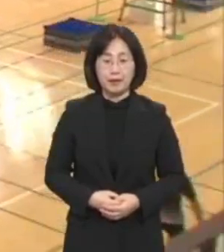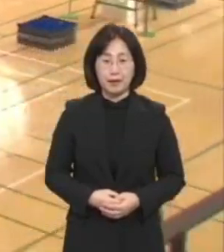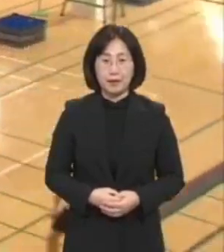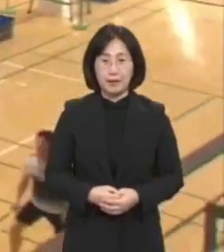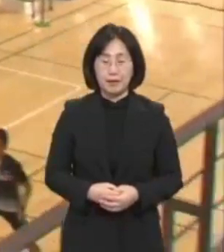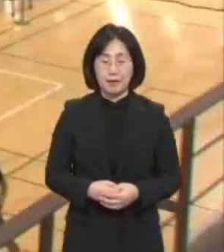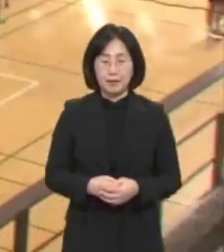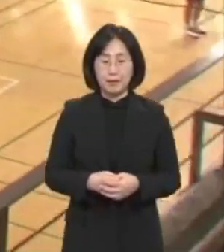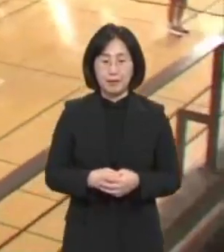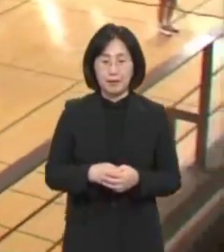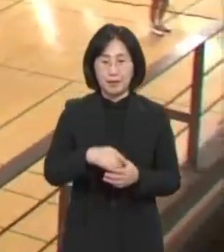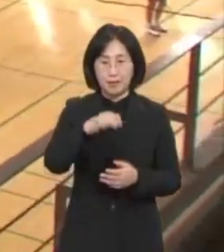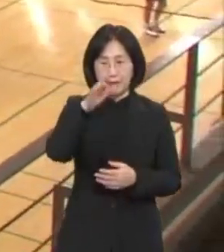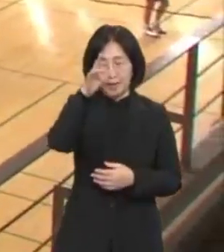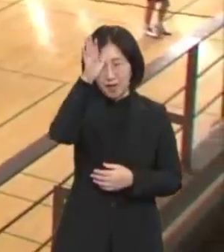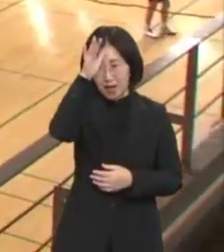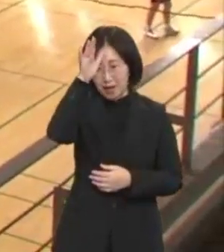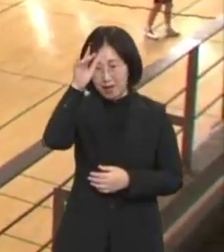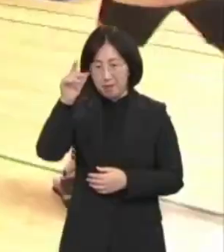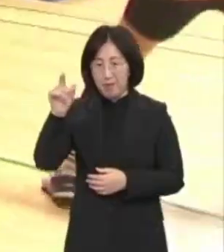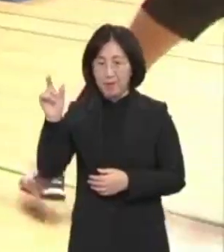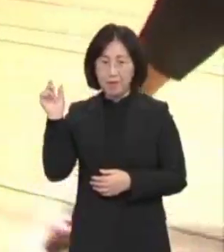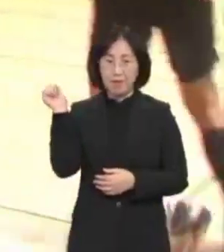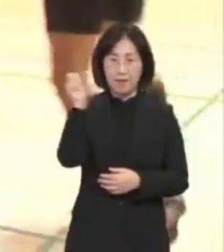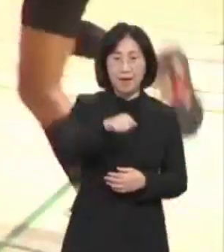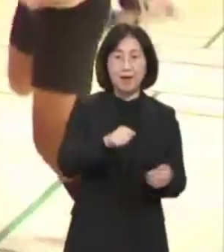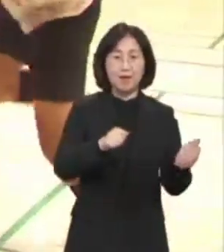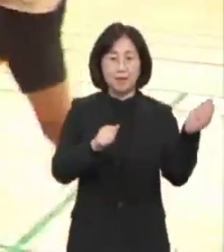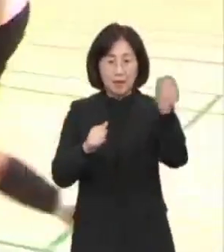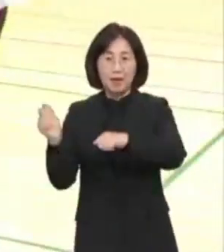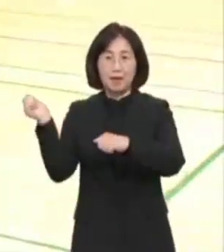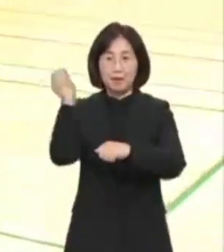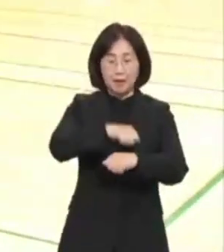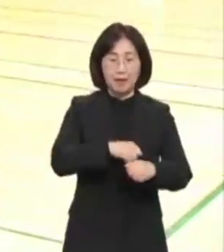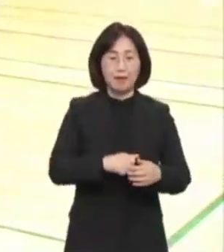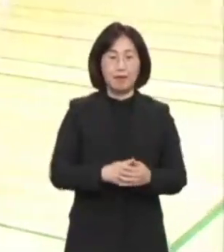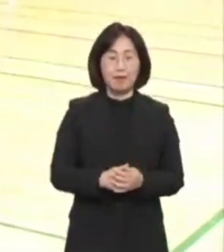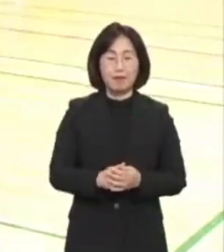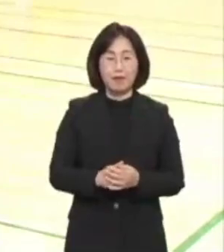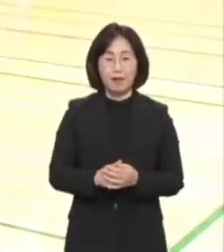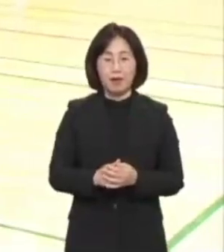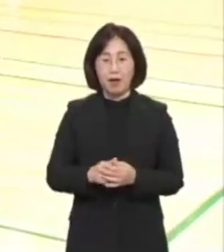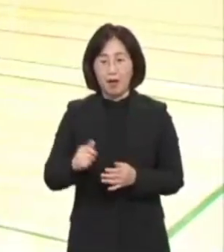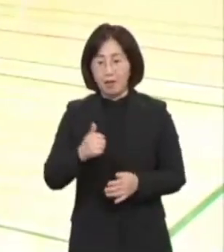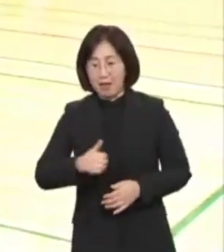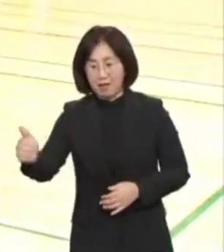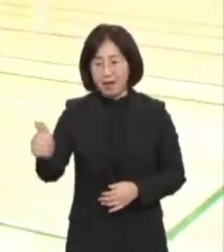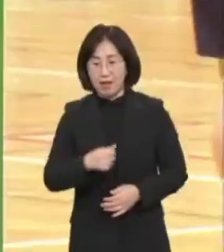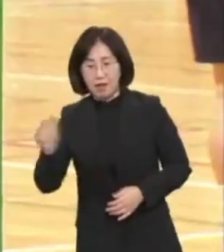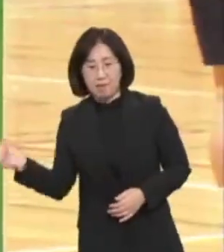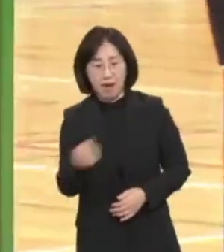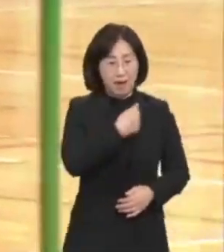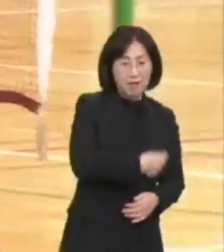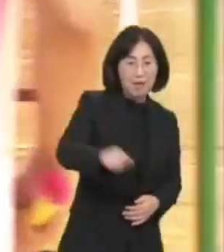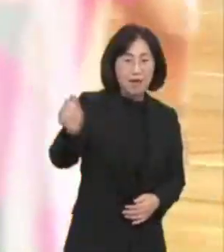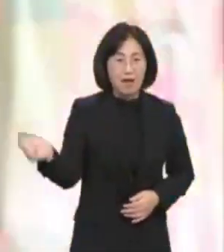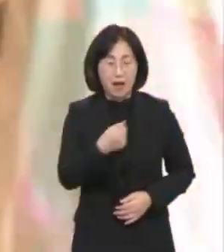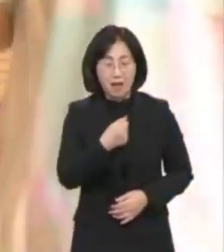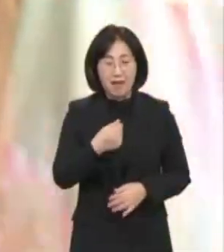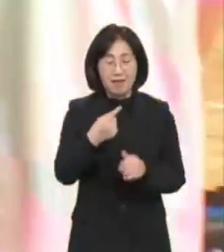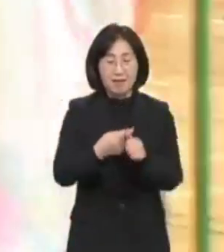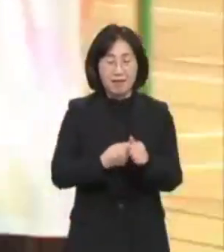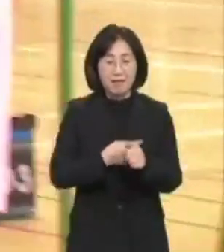셔틀콕이 네트 위를 넘나들며 치열한 랠리가 이어집니다. 코트 위를 정신없이 누비다 보면 어느새 선수들의